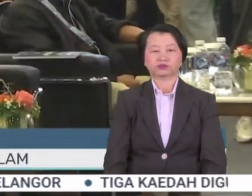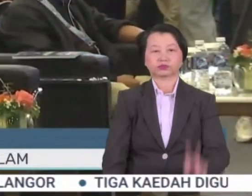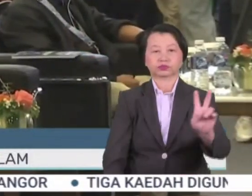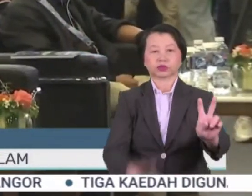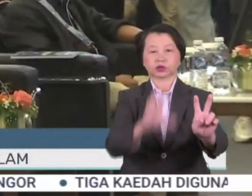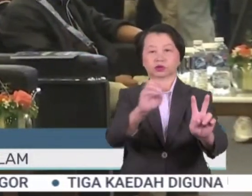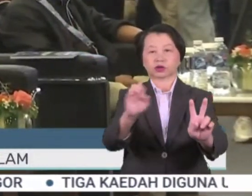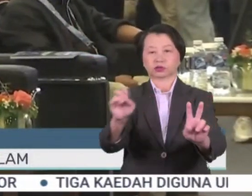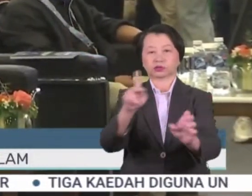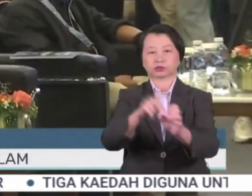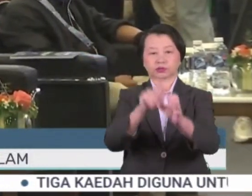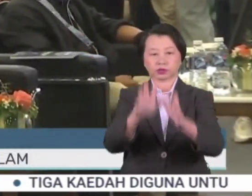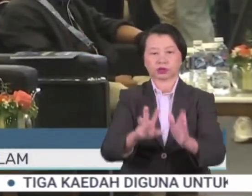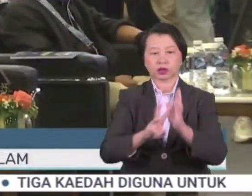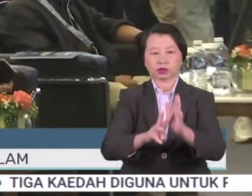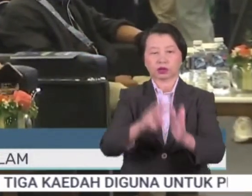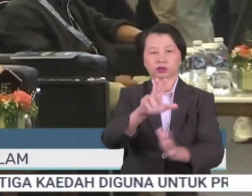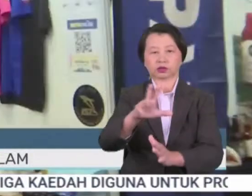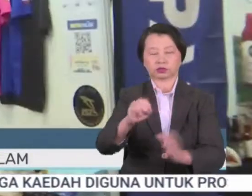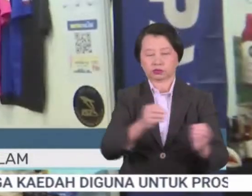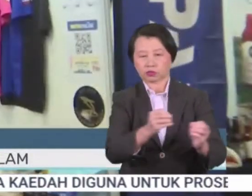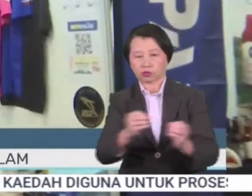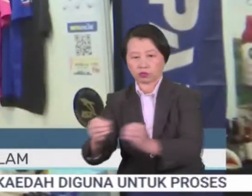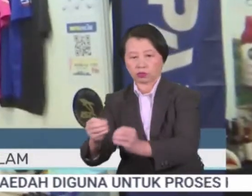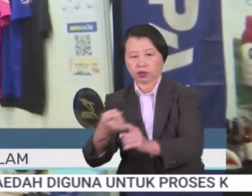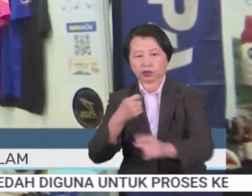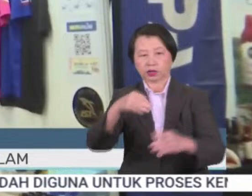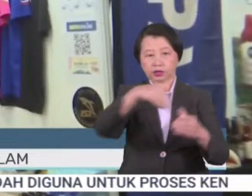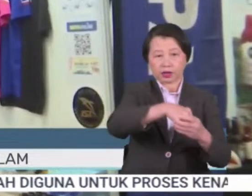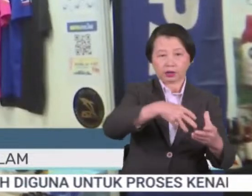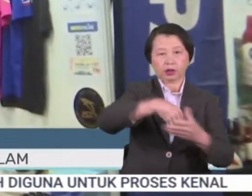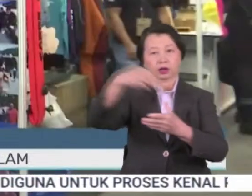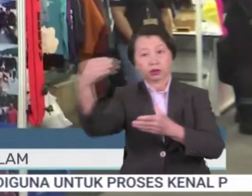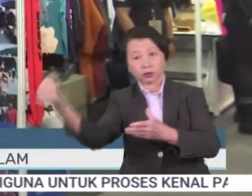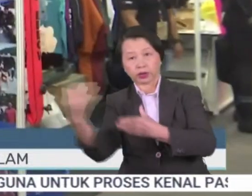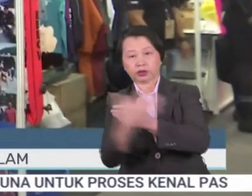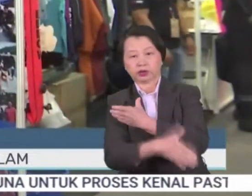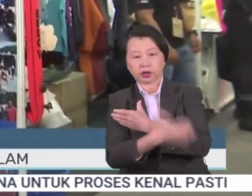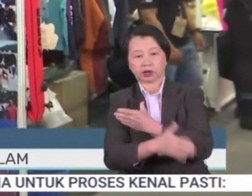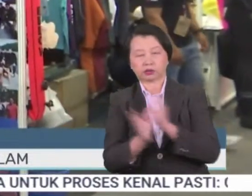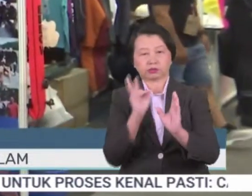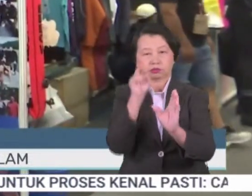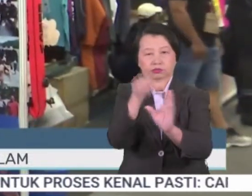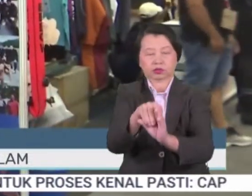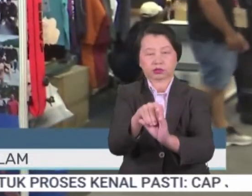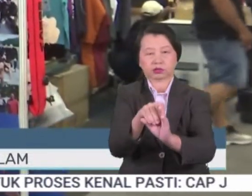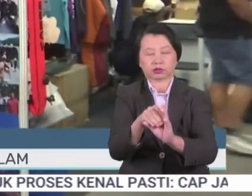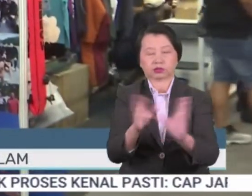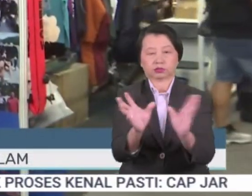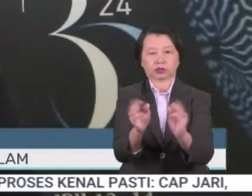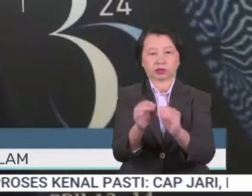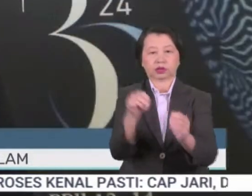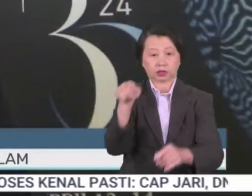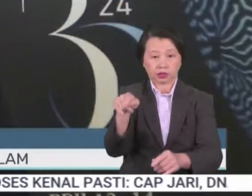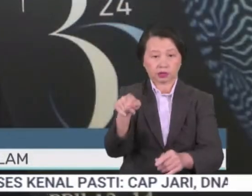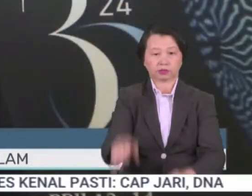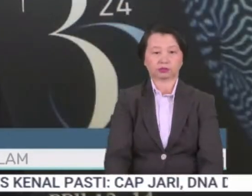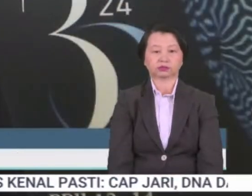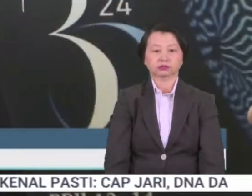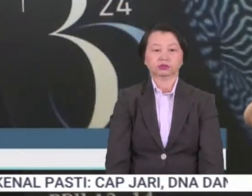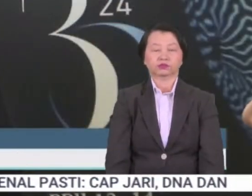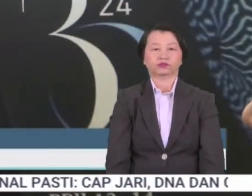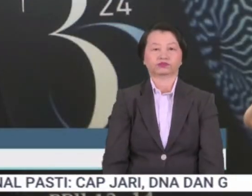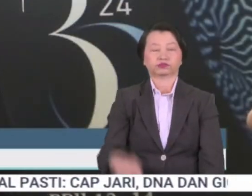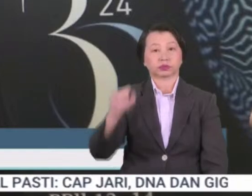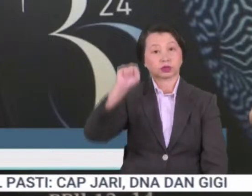200 peserta mewakili 39 organisasi dari dalam dan luar negara menyertai sidang kemuncak ini